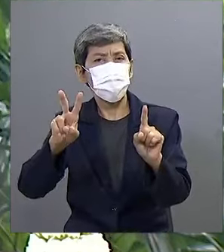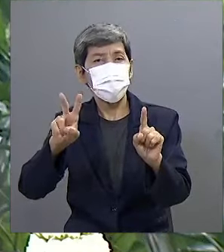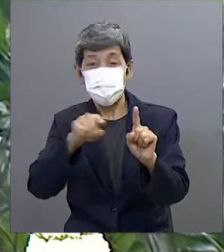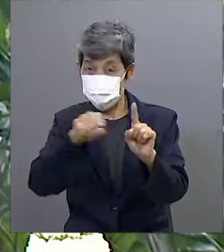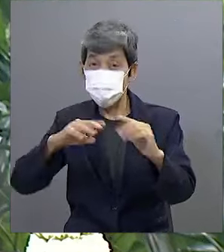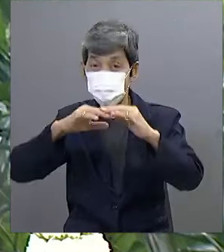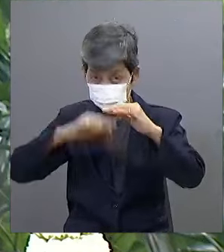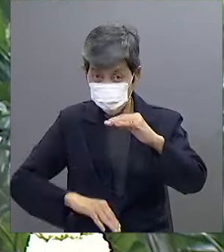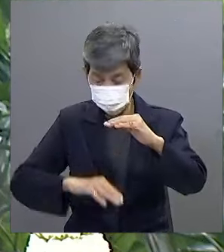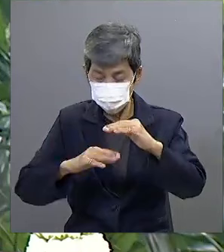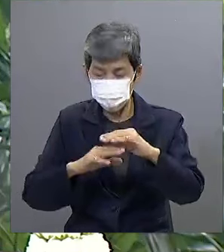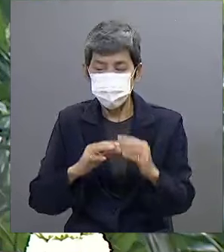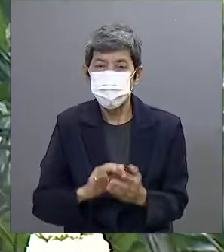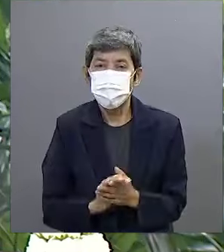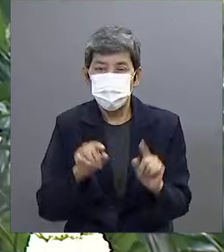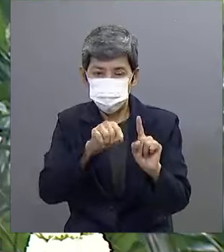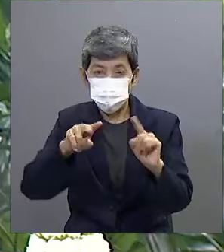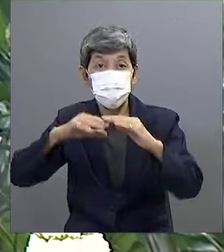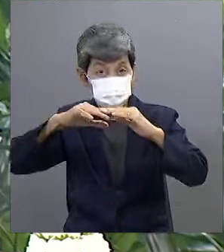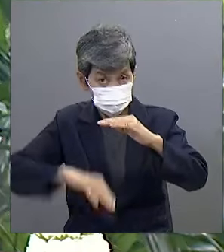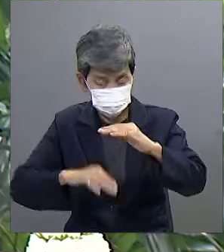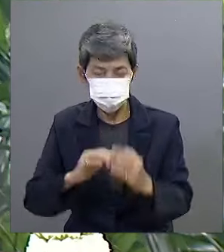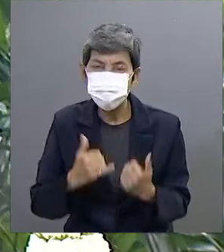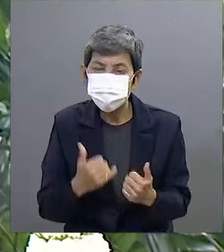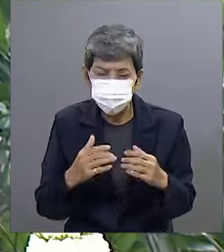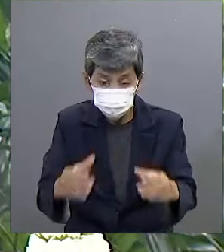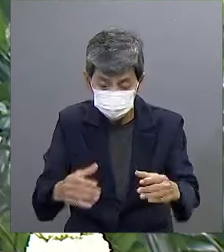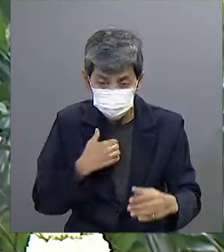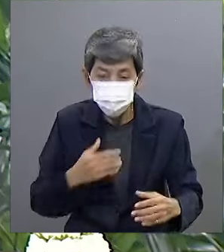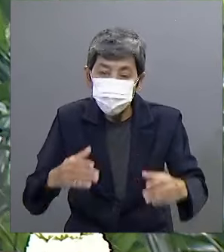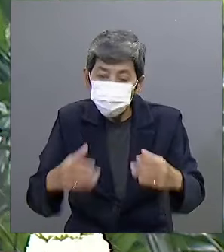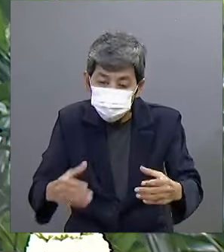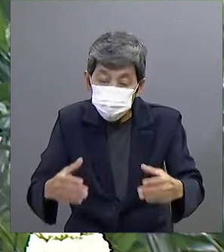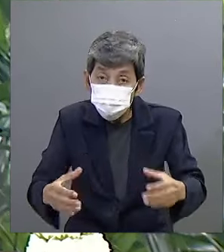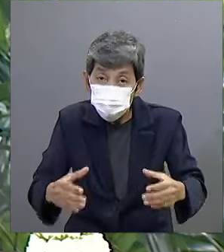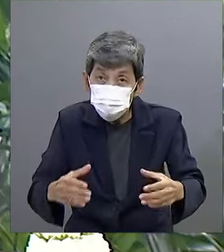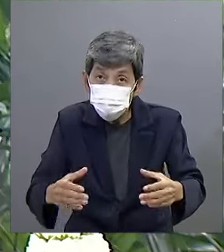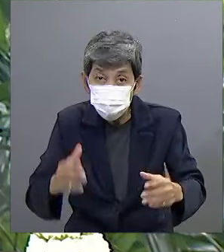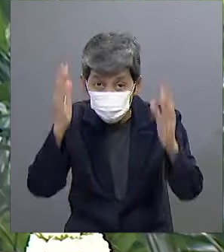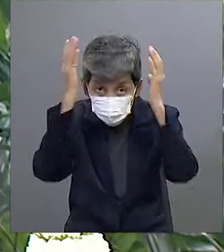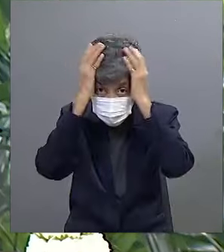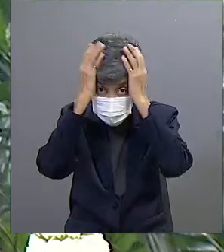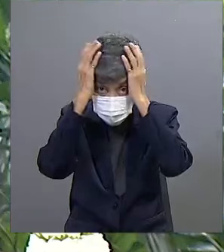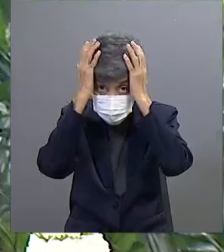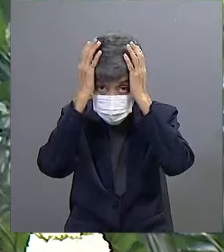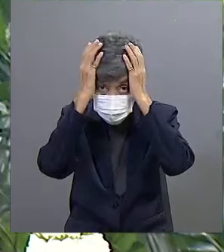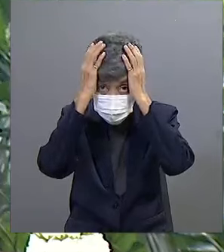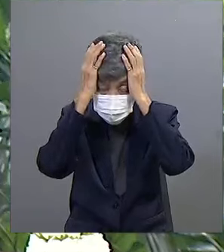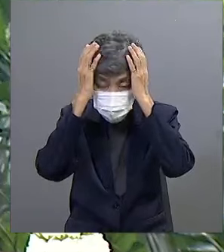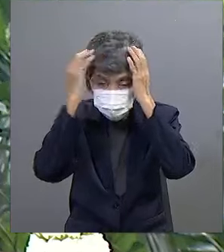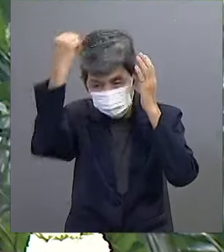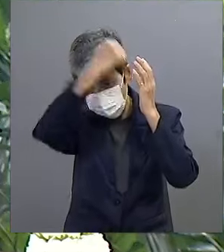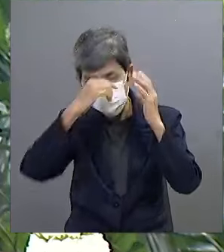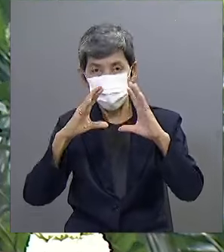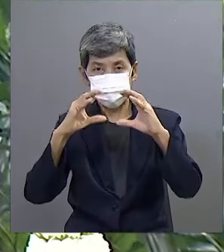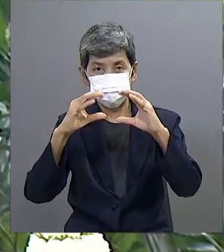นะคะShaken Baby Syndromeพอเราเขย่าเสร็จนะคะหัวเนี่ยคือข้างภายในจะมีสมองซึ่งกำลัง